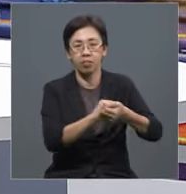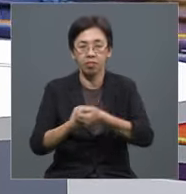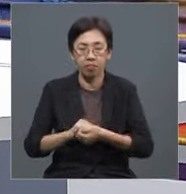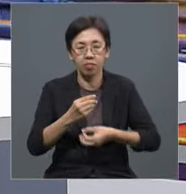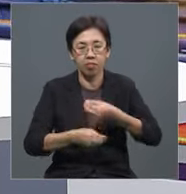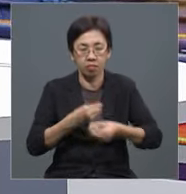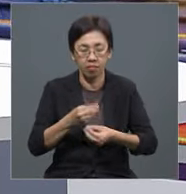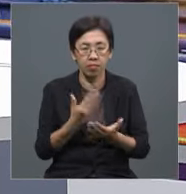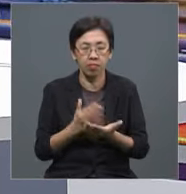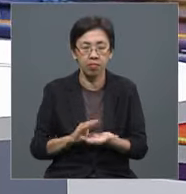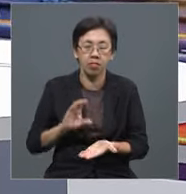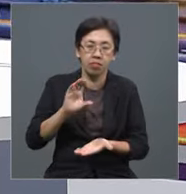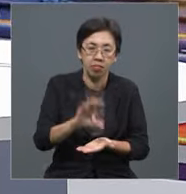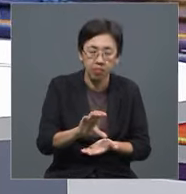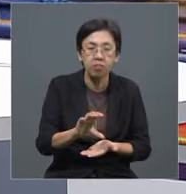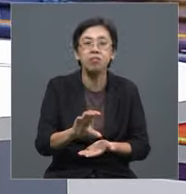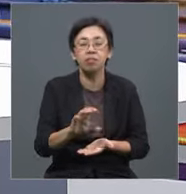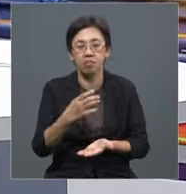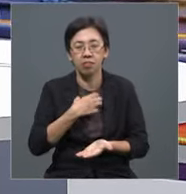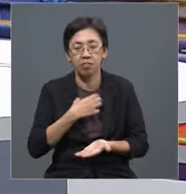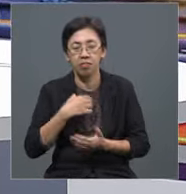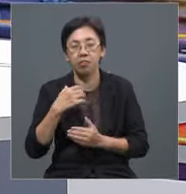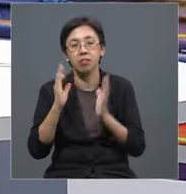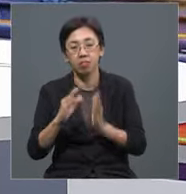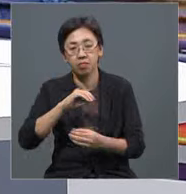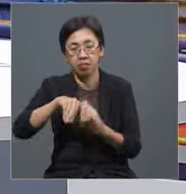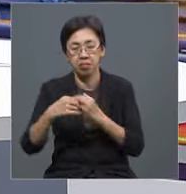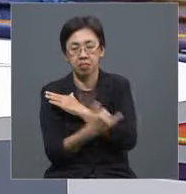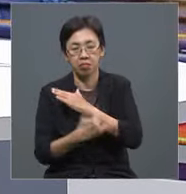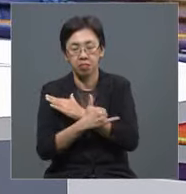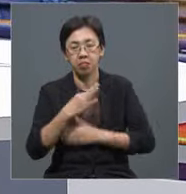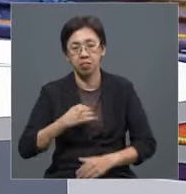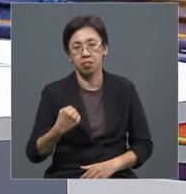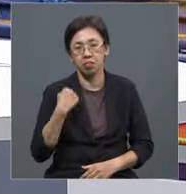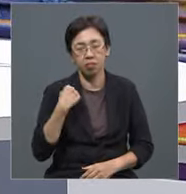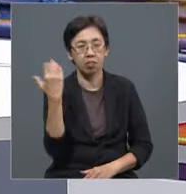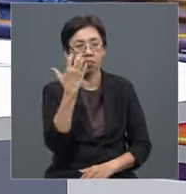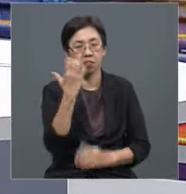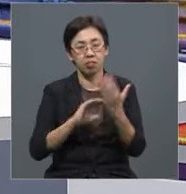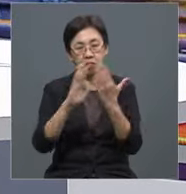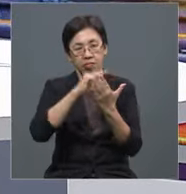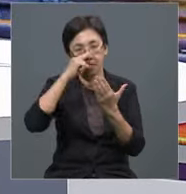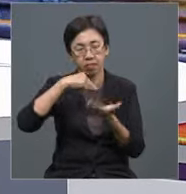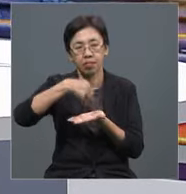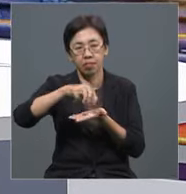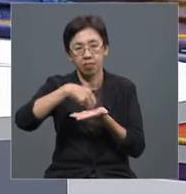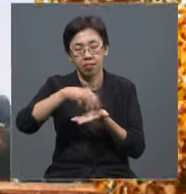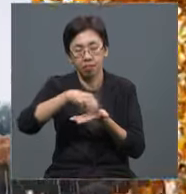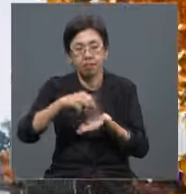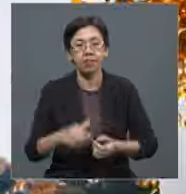ค้าการลงทุนและการเรียกความเชื่อมั่นจากนักธุรกิจต่างชาติโทรทัศน์รวมการเฉพาะกิจแห่งประเทศไทยรายงาน